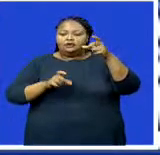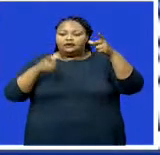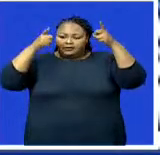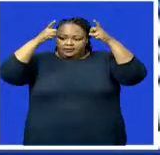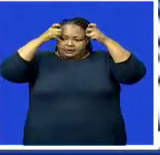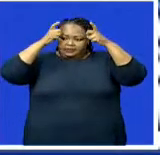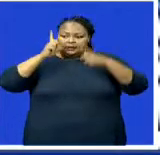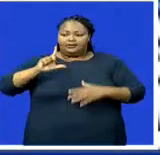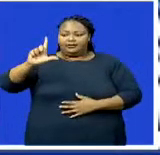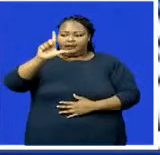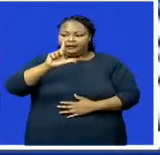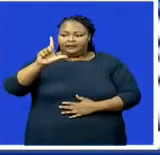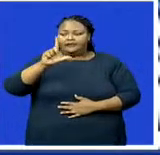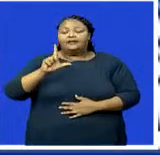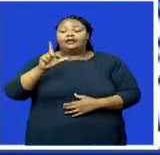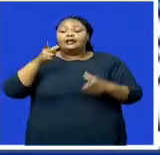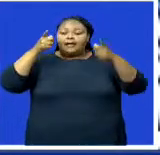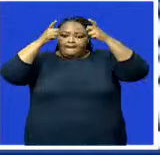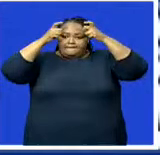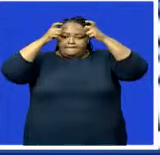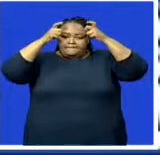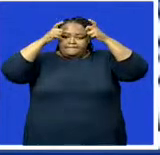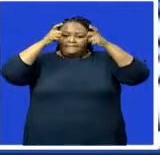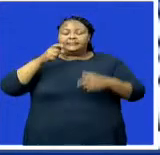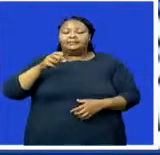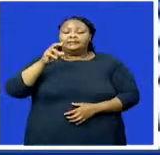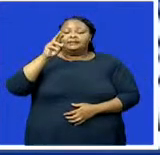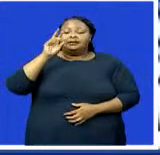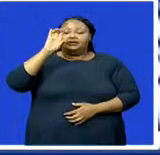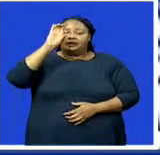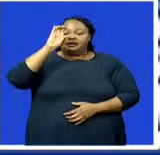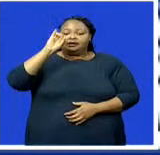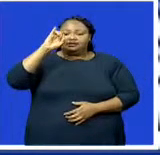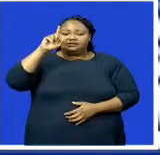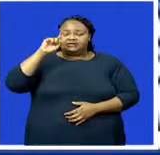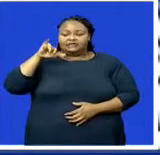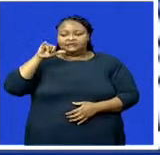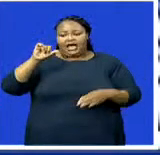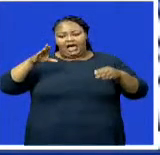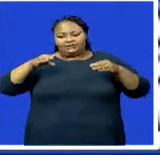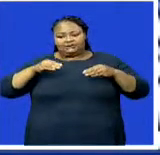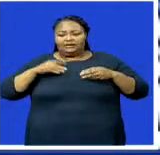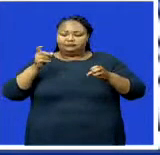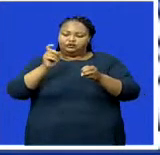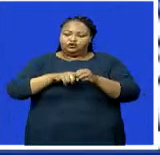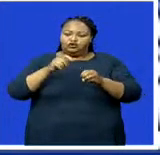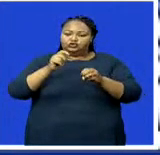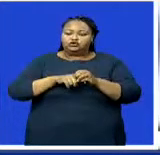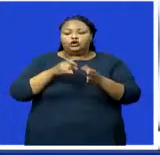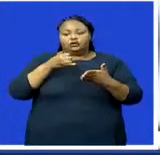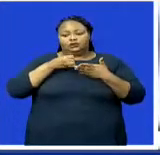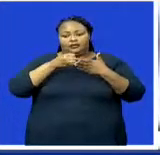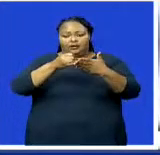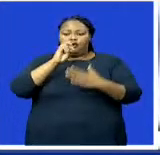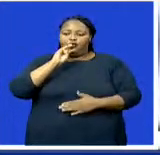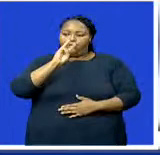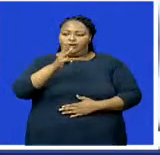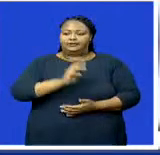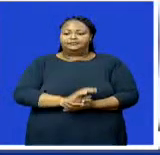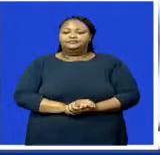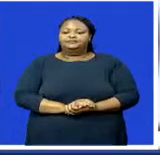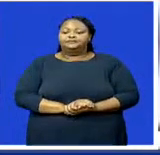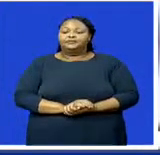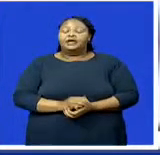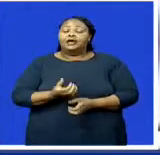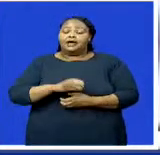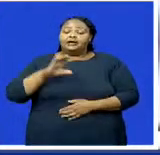kanye ne-Manchester City aseven laseNgilandi sekavele avumile ukuthi ataba yingxenye yayo-ke lenzebe. Kanti-ke even